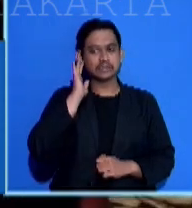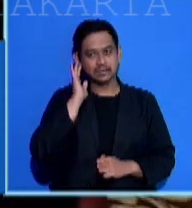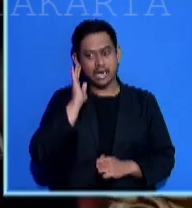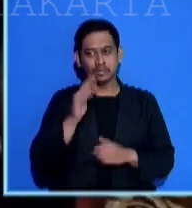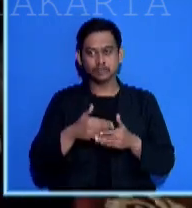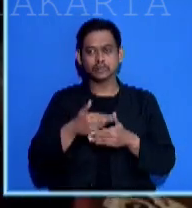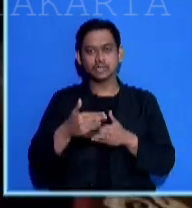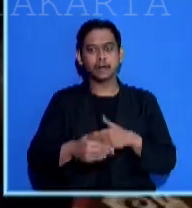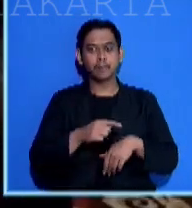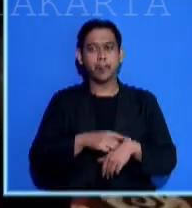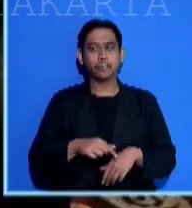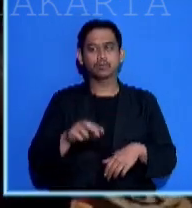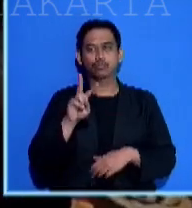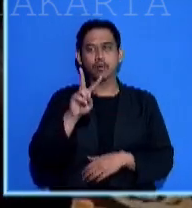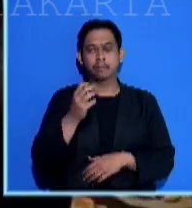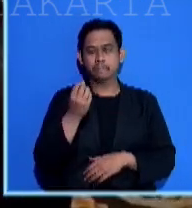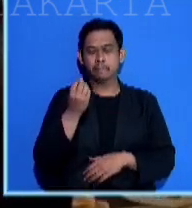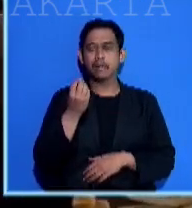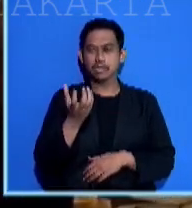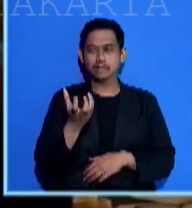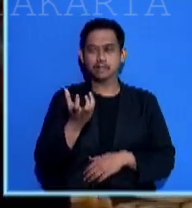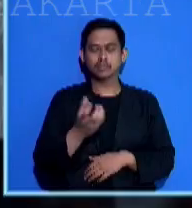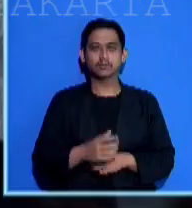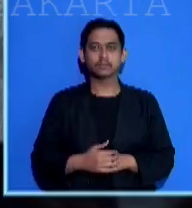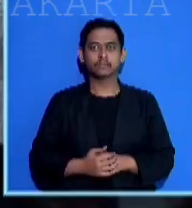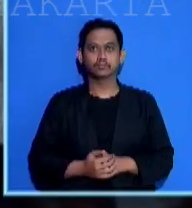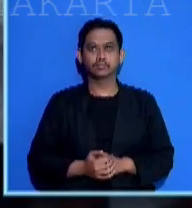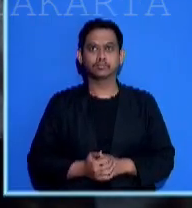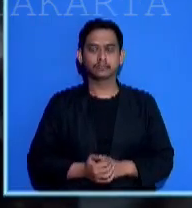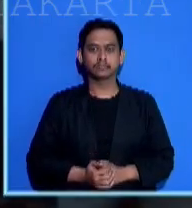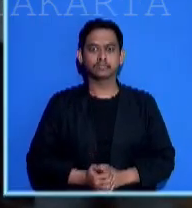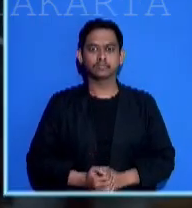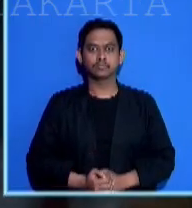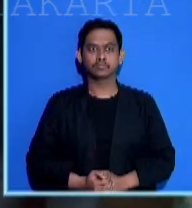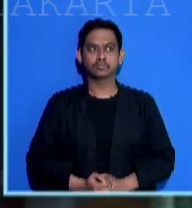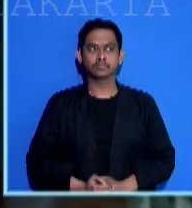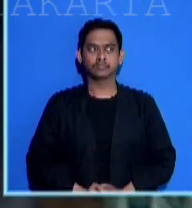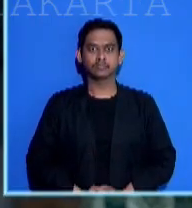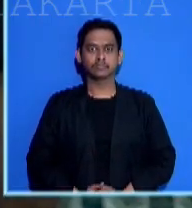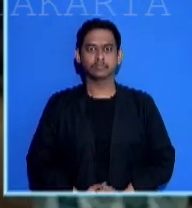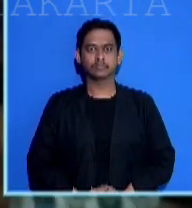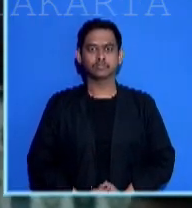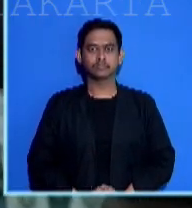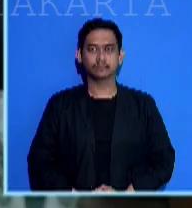pada pukul 2 dini hari atau sebelum waktu sahur. Demikian Tri Hartanto, TVRI Yogyakarta, melaporkan.